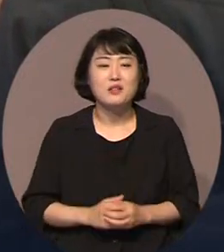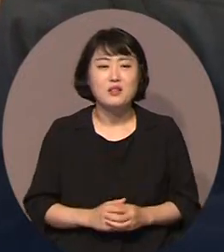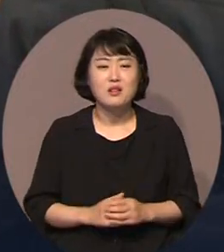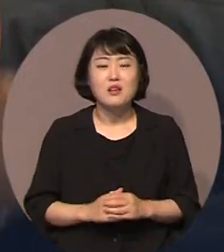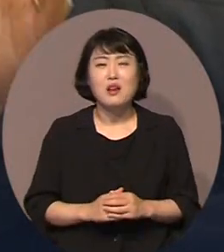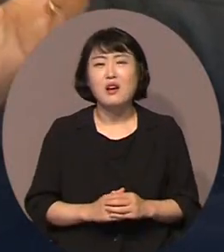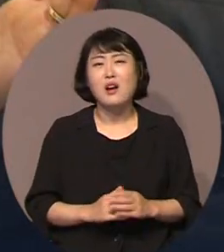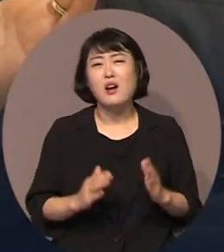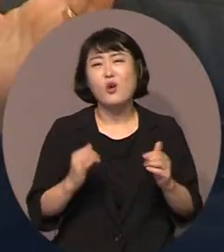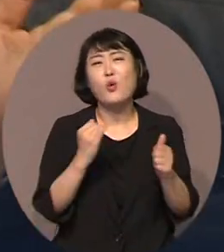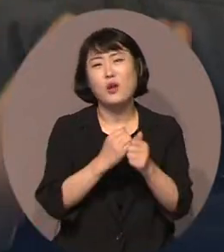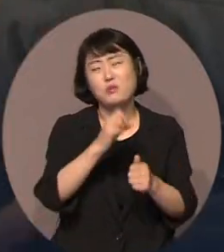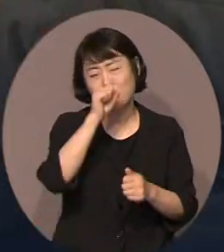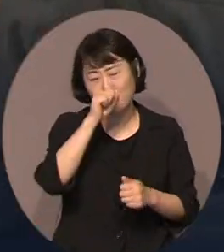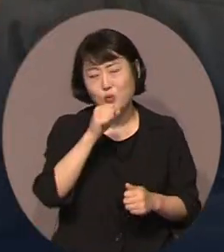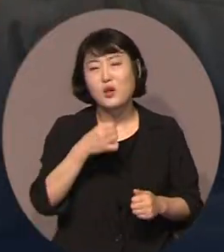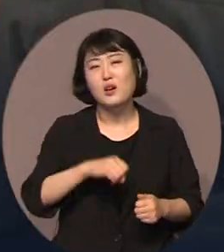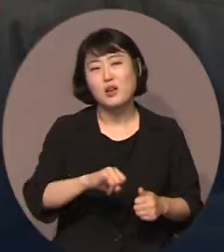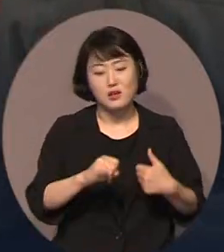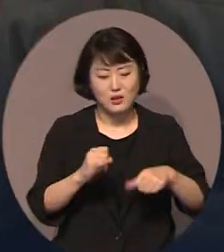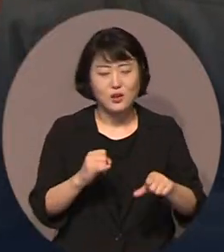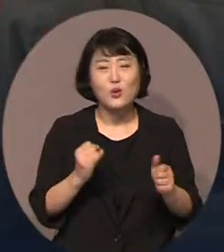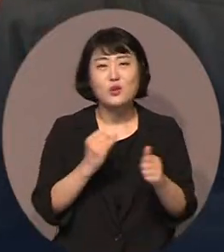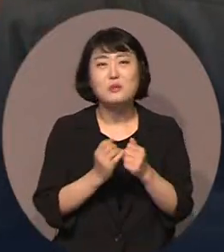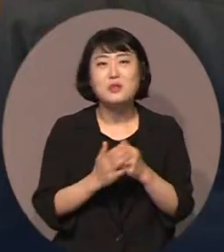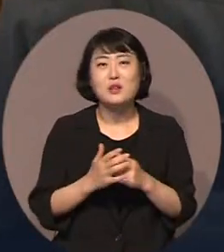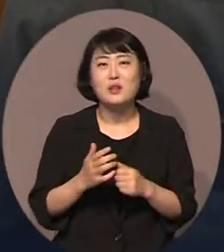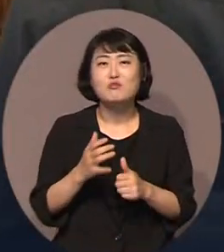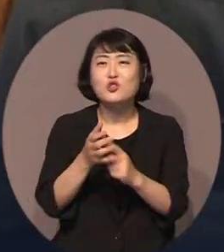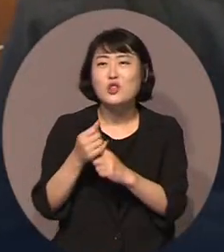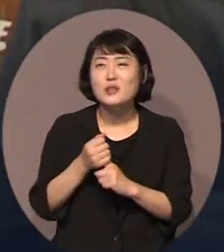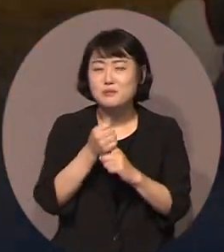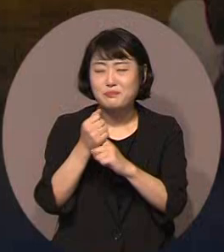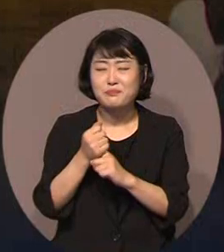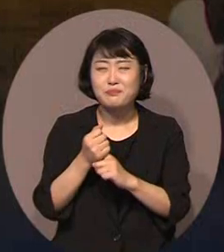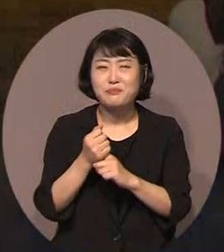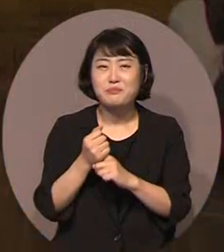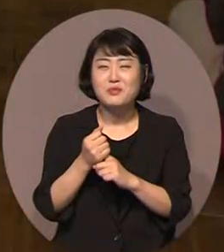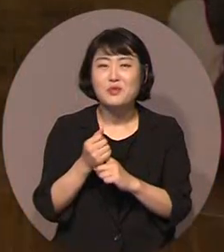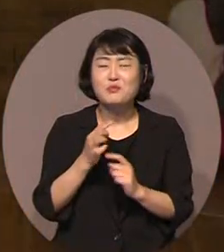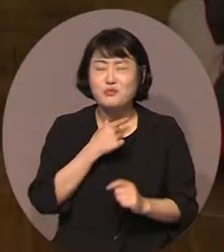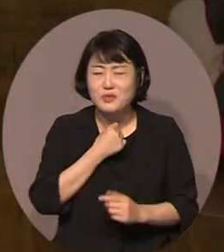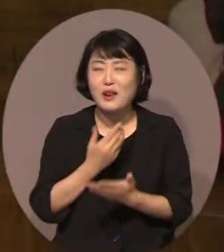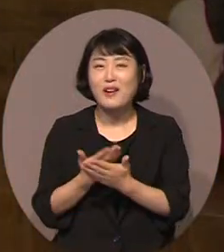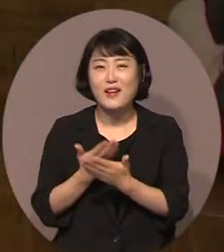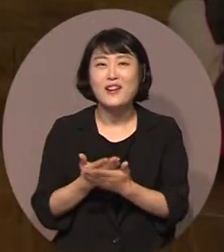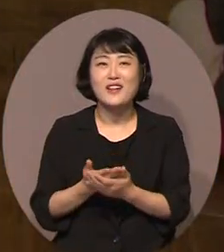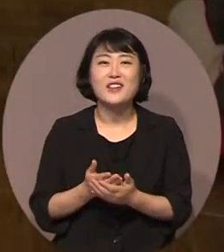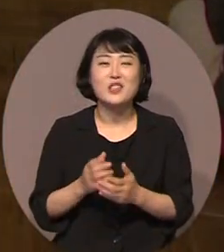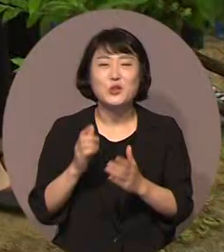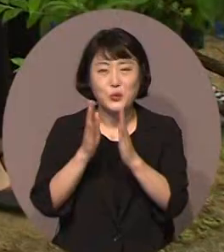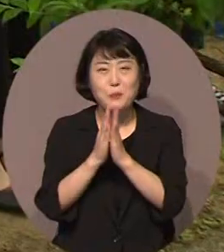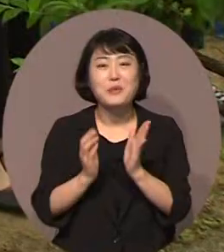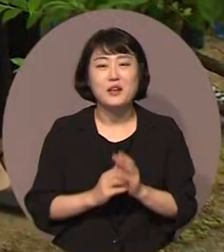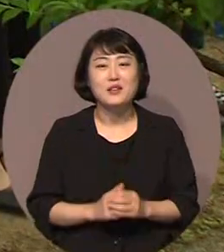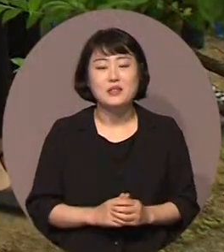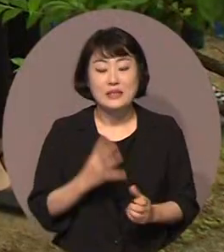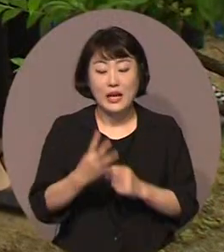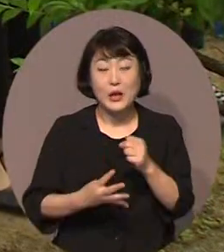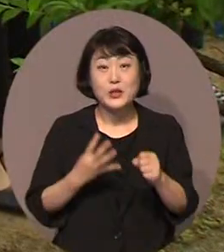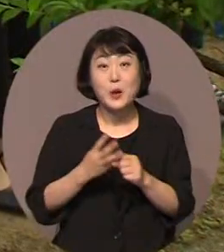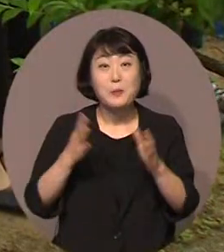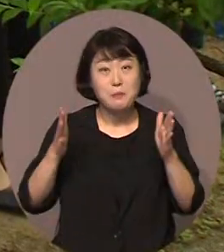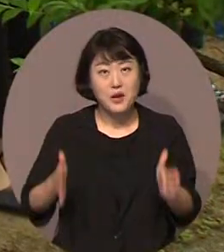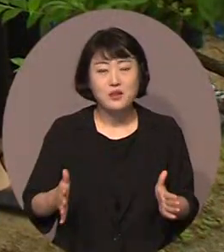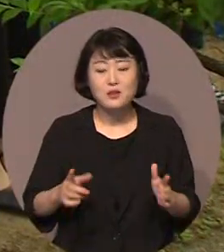욕심이 있어서 부처님께 들어주십시오 하고 간절히 한번. 4년 만에 회복된 일상처럼